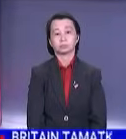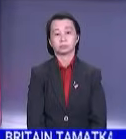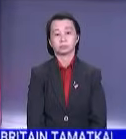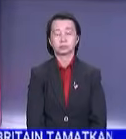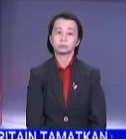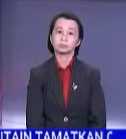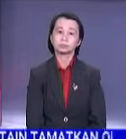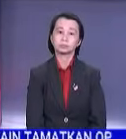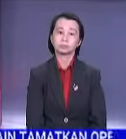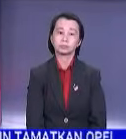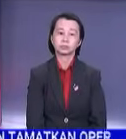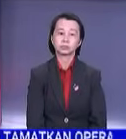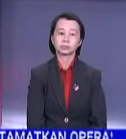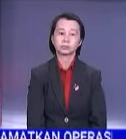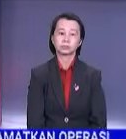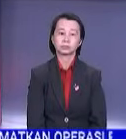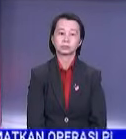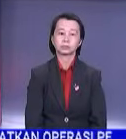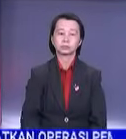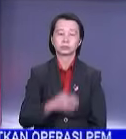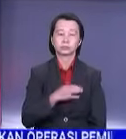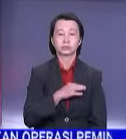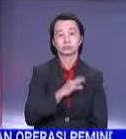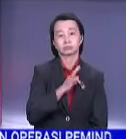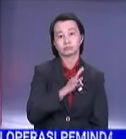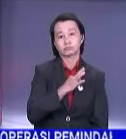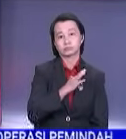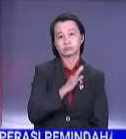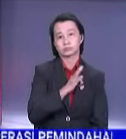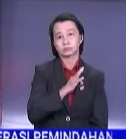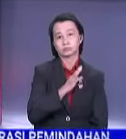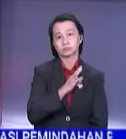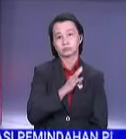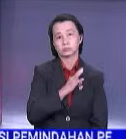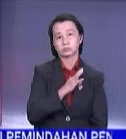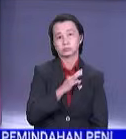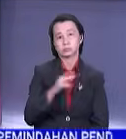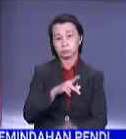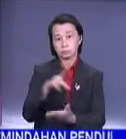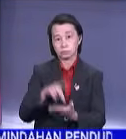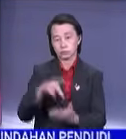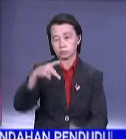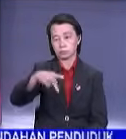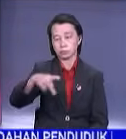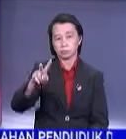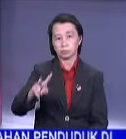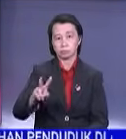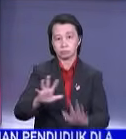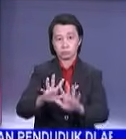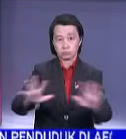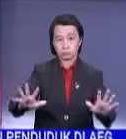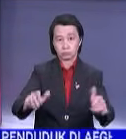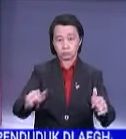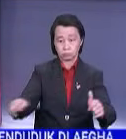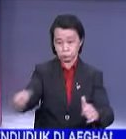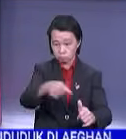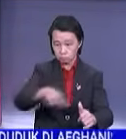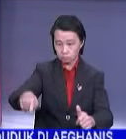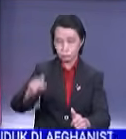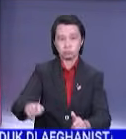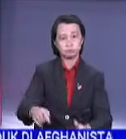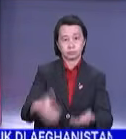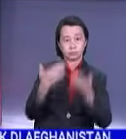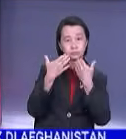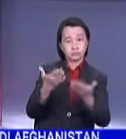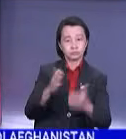Hai suka the world sukarelawan di pusat pemberian vaksin antara petugas barisan hadapan yang perlu dihargai